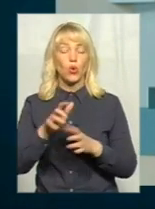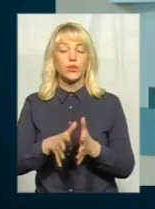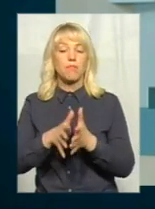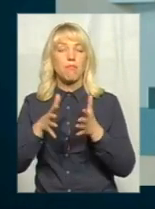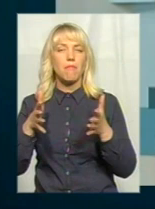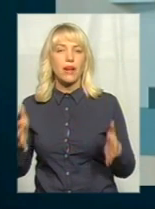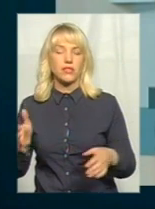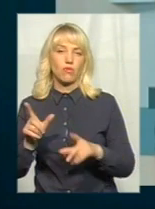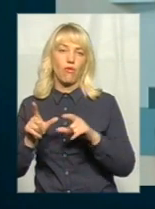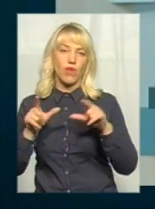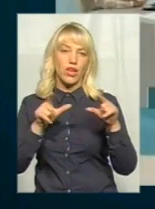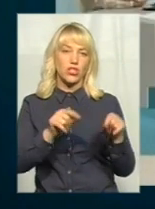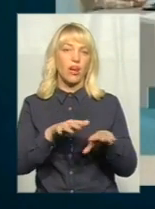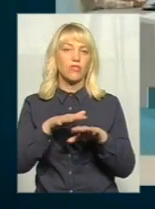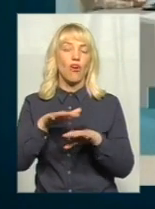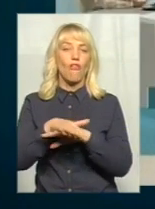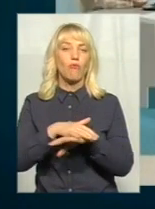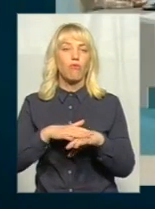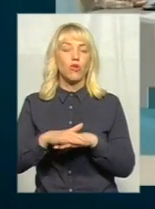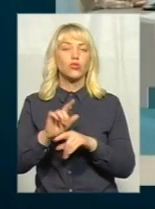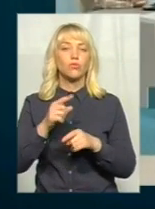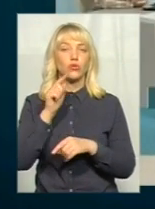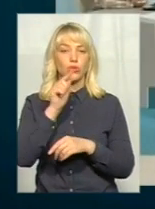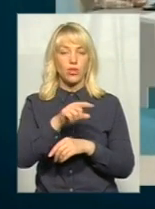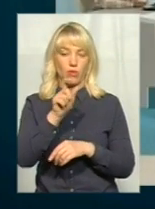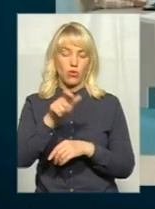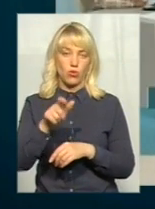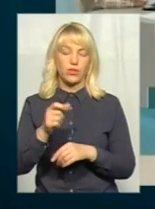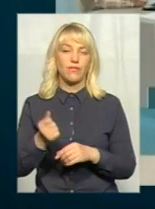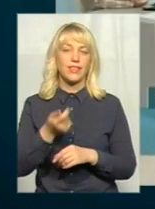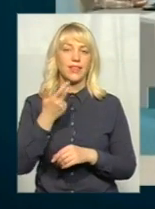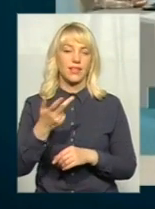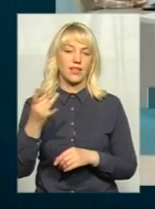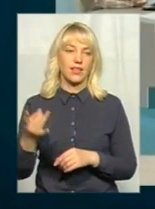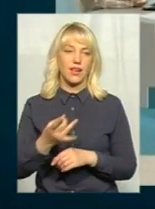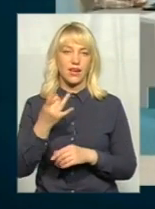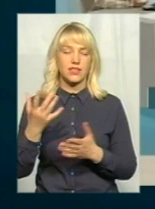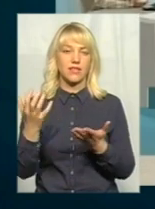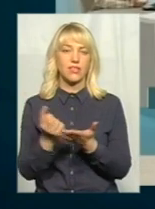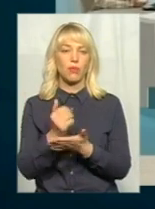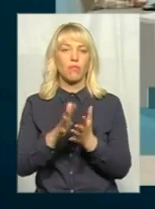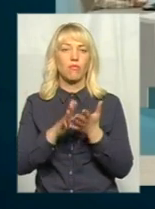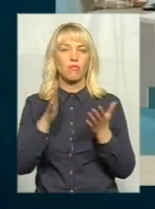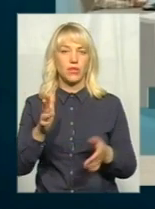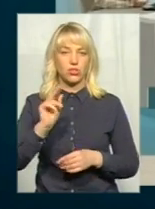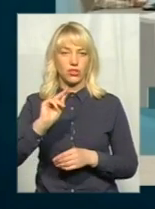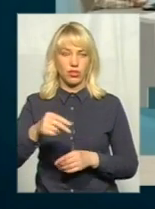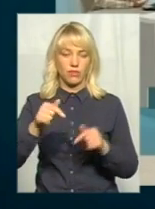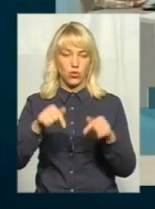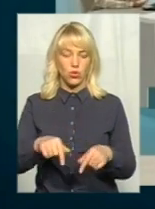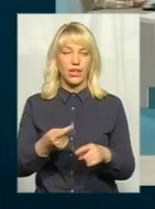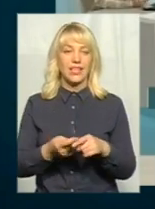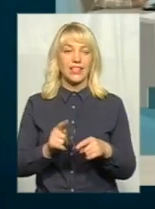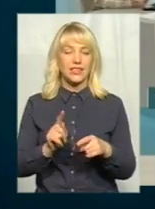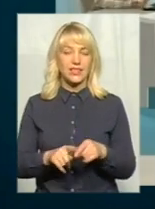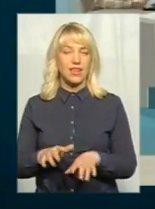що там людина все одно в декілька разів більше заробляє, ніж вона заробляє тут. І цей, якраз оцей відток,